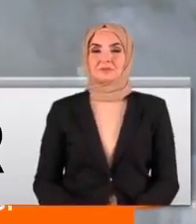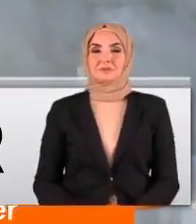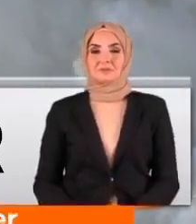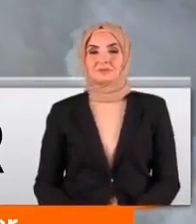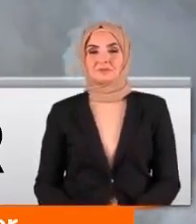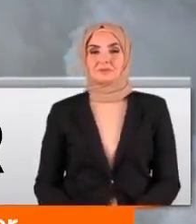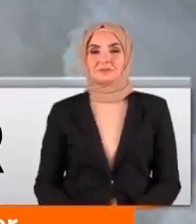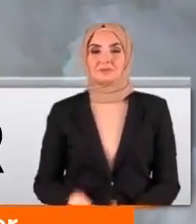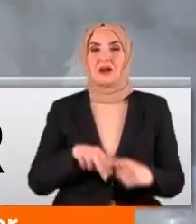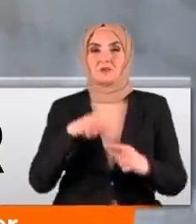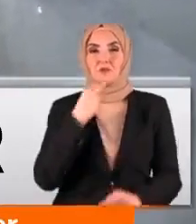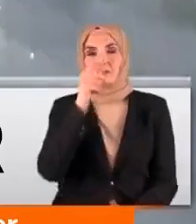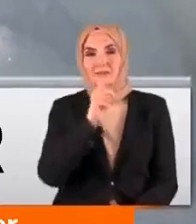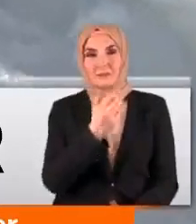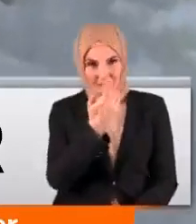Aysu gelecek mi?